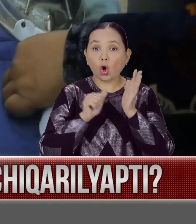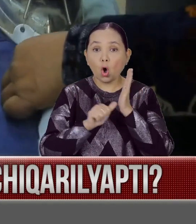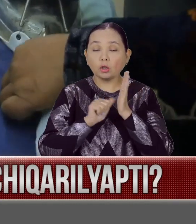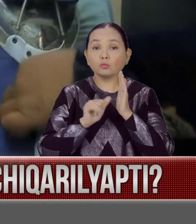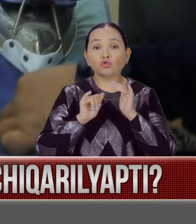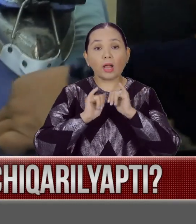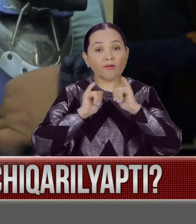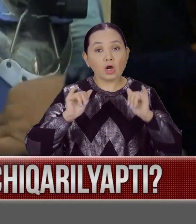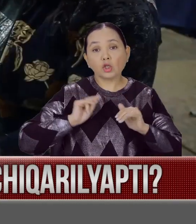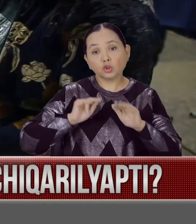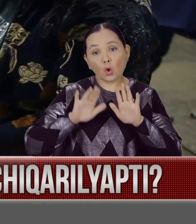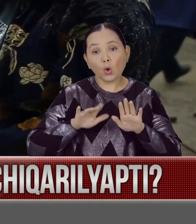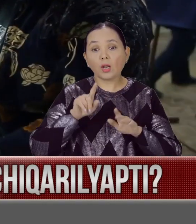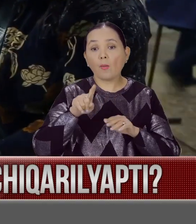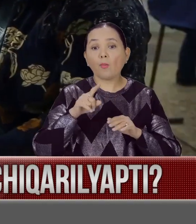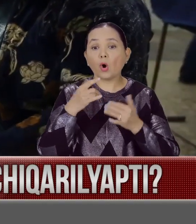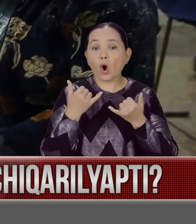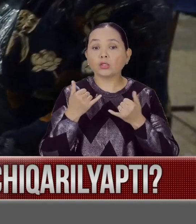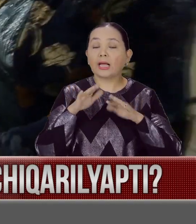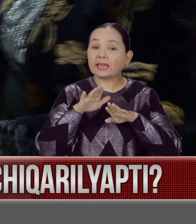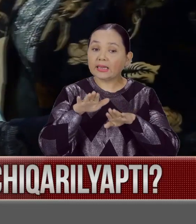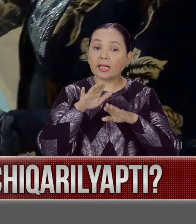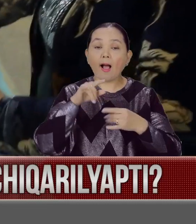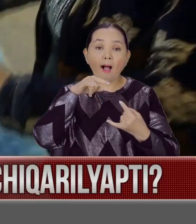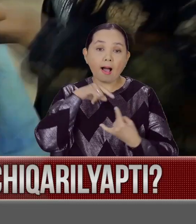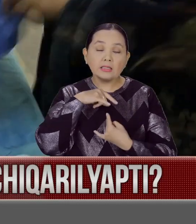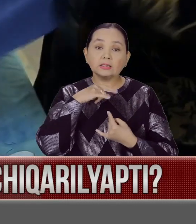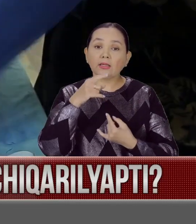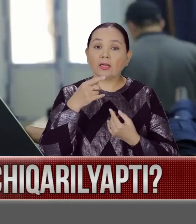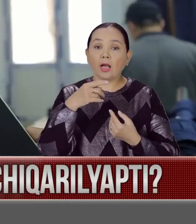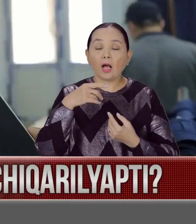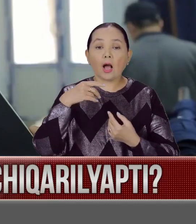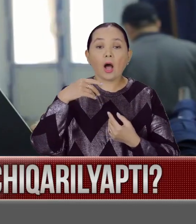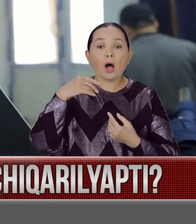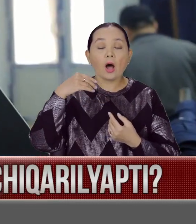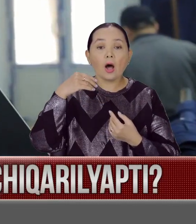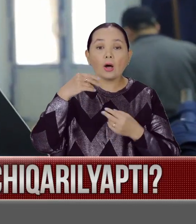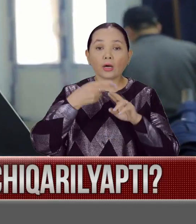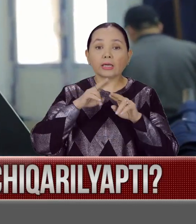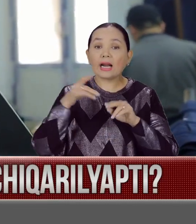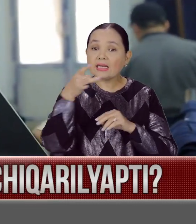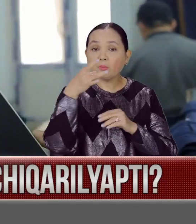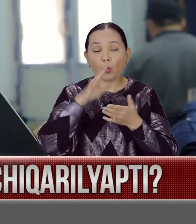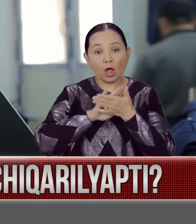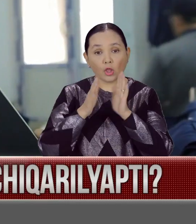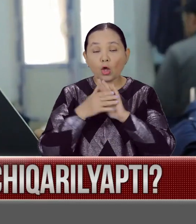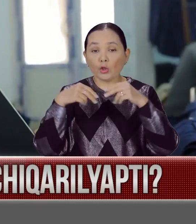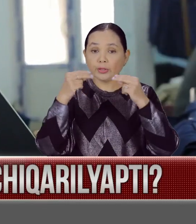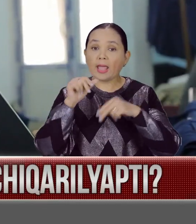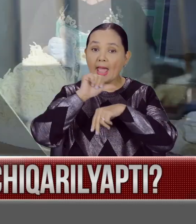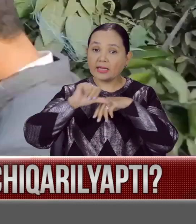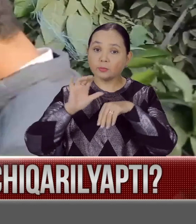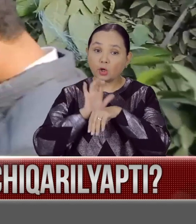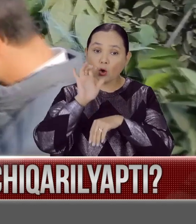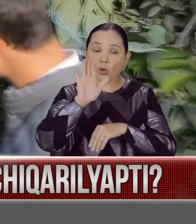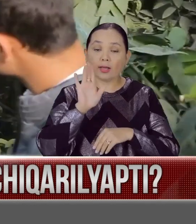nafardan oshirma ishchi o'rnini deb turib, bu yerdagi huzurga tikilayotgan kastimshimi Qozog'iston Respublikasiga o'zi mana shartnoma tuzgan ekanlar, endi eksport